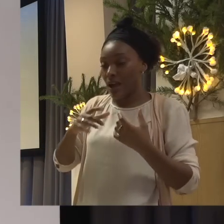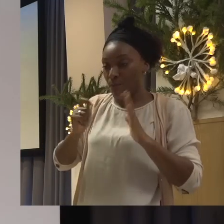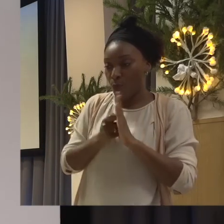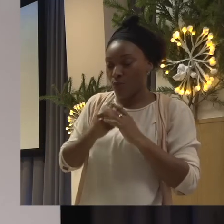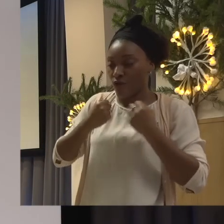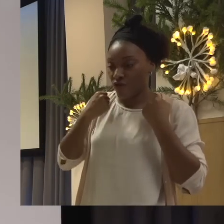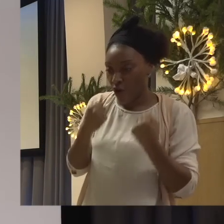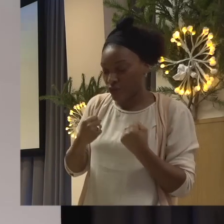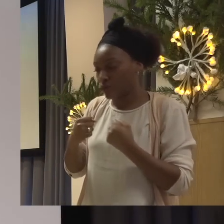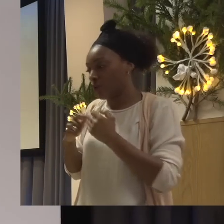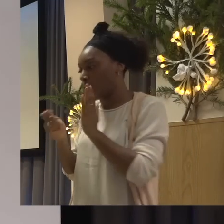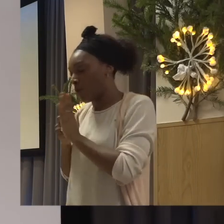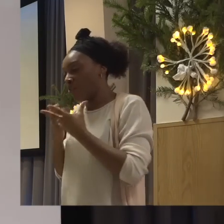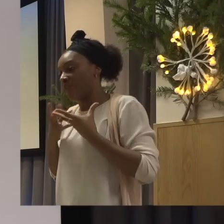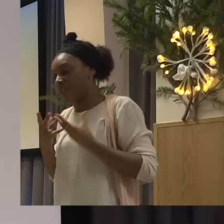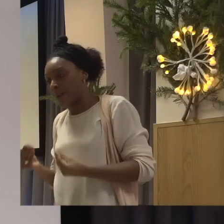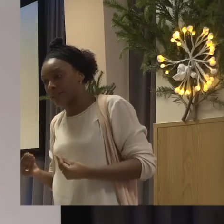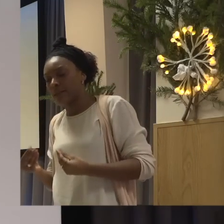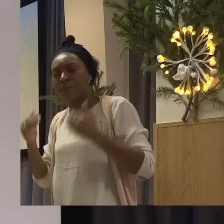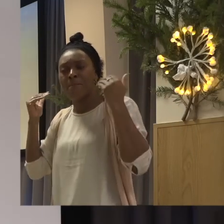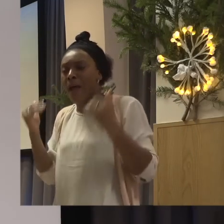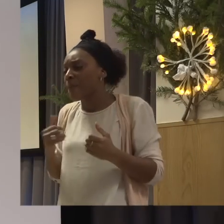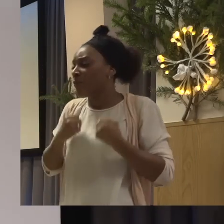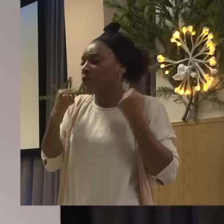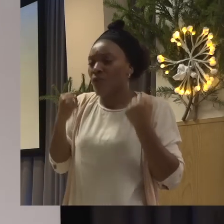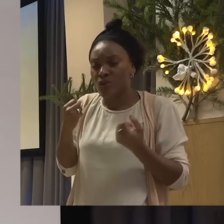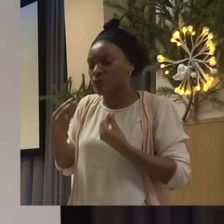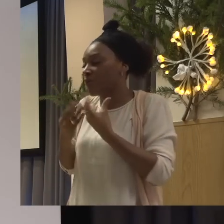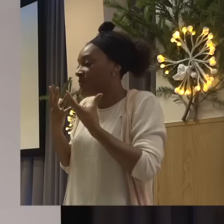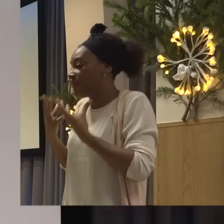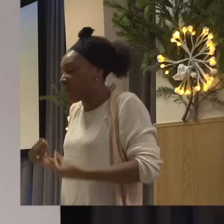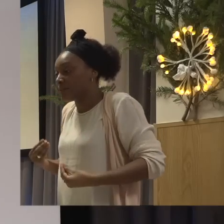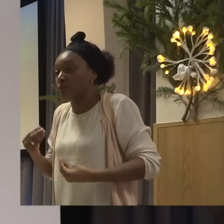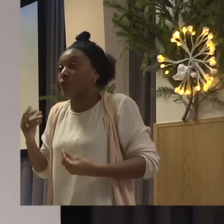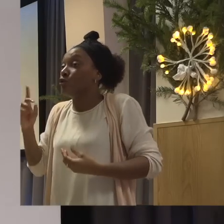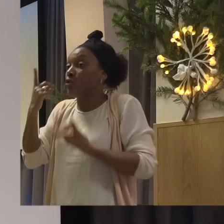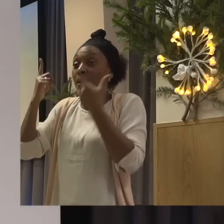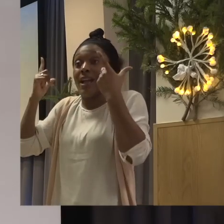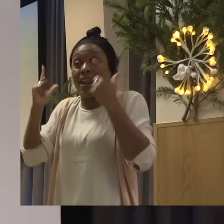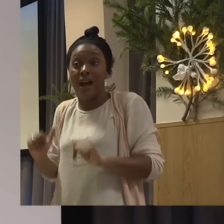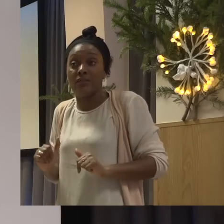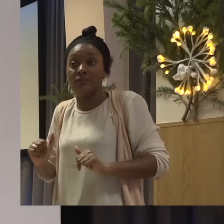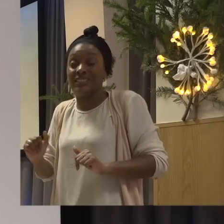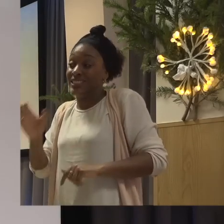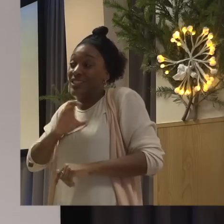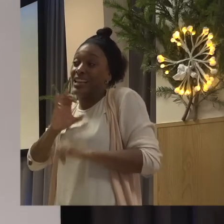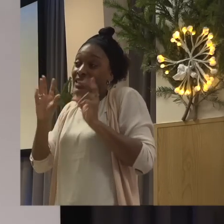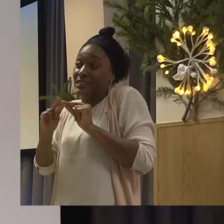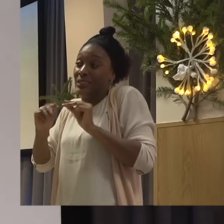faiblesse, Dieu est là. Dieu est là. C'est tout ce que je suis en train de tenter d'expliquer ce